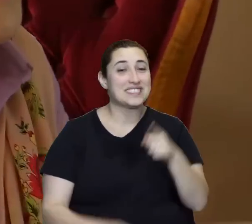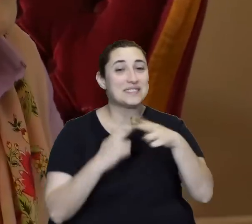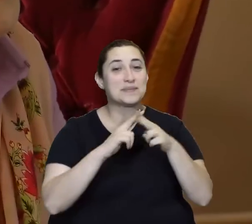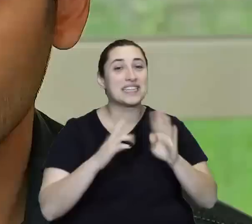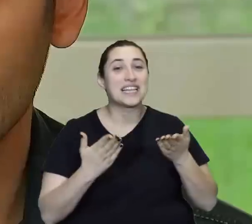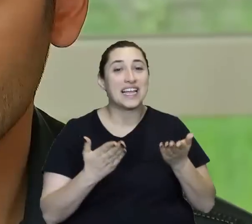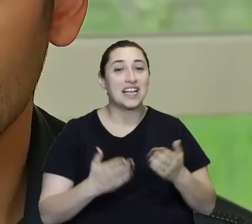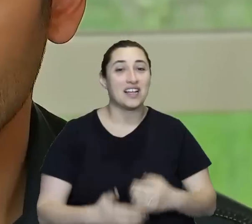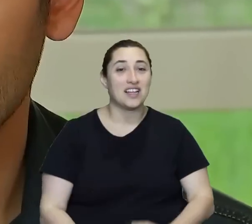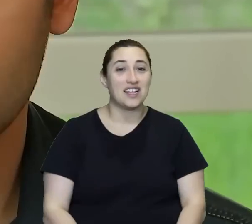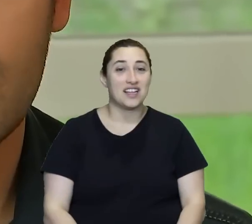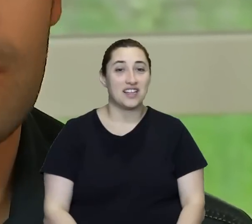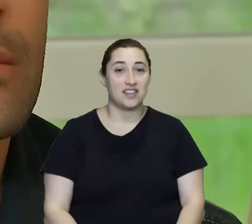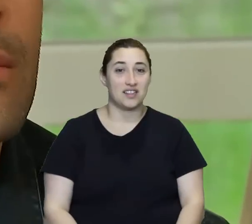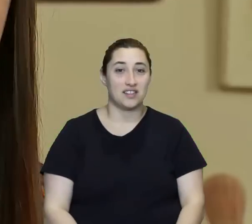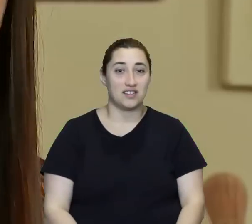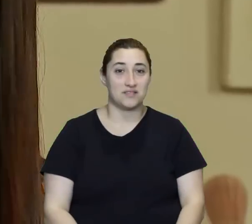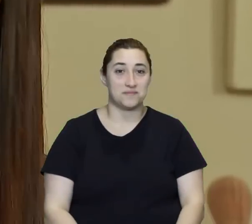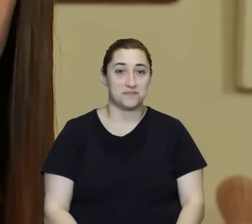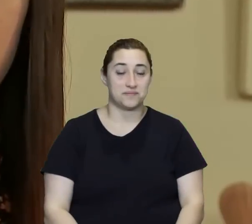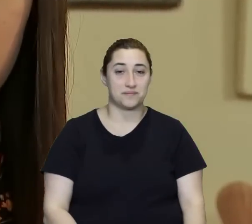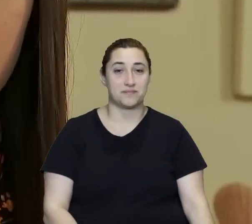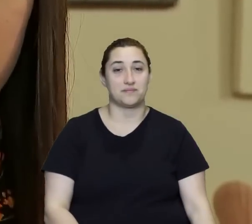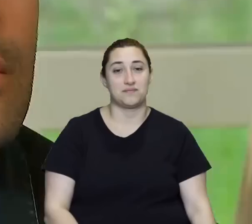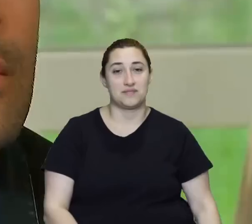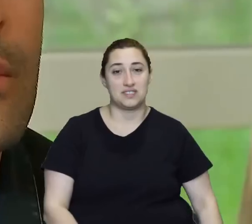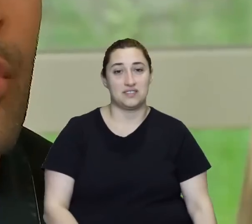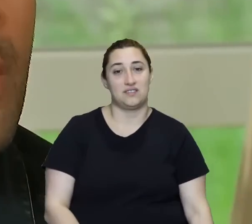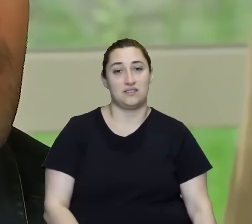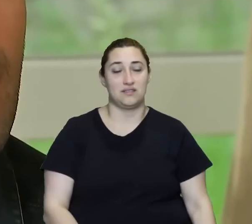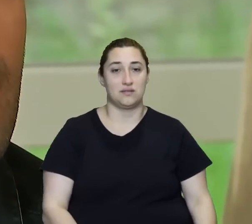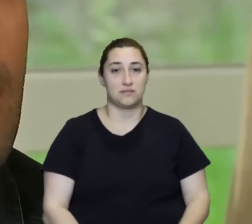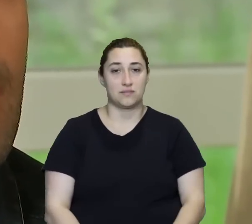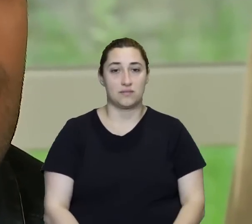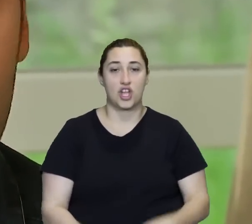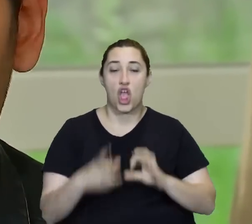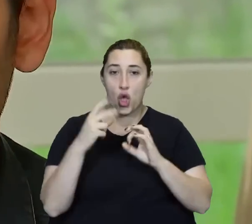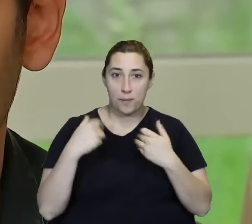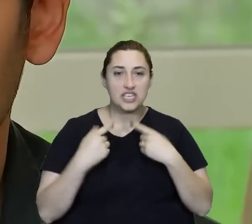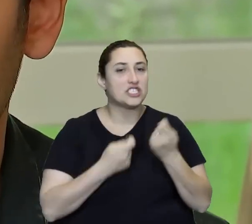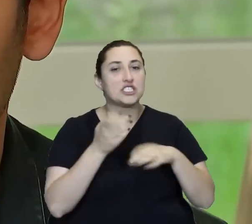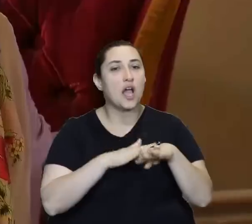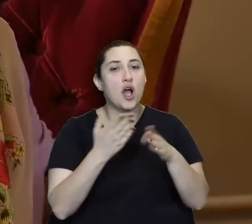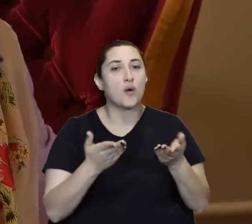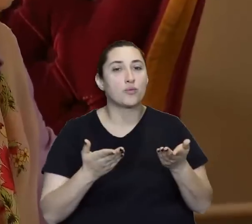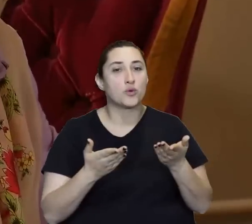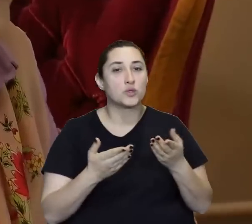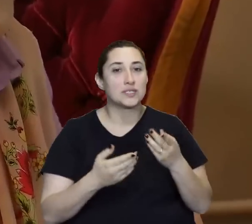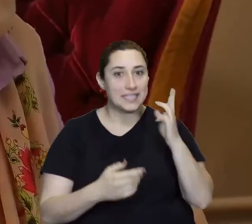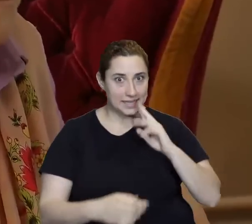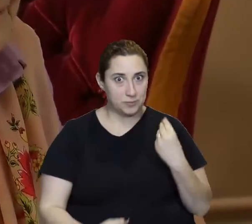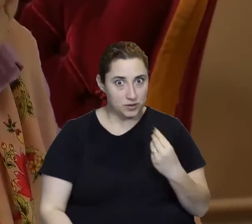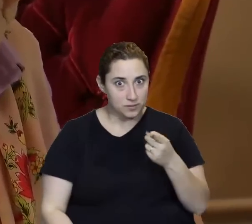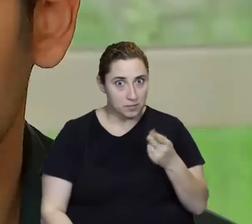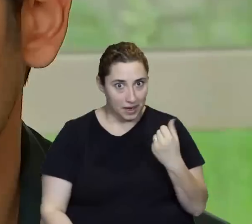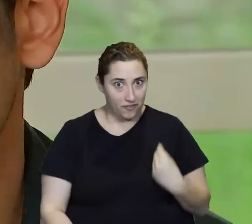Adın ne senin oğlu? Ömer cevaplamadan önce Zehra ile bakıştı. Ömer. Ne iş yaparsın? Halim vaktin